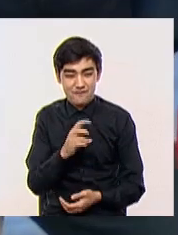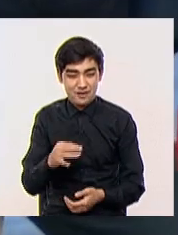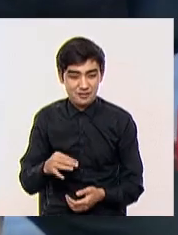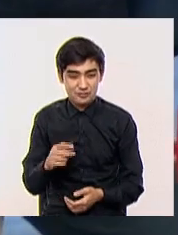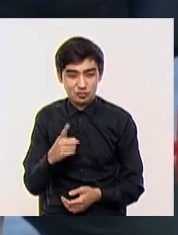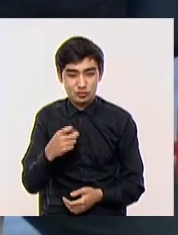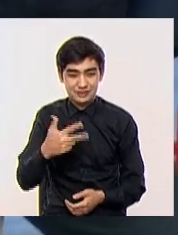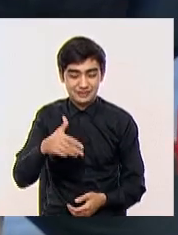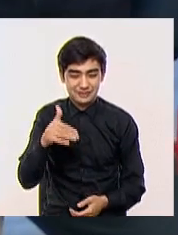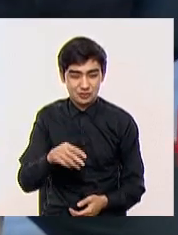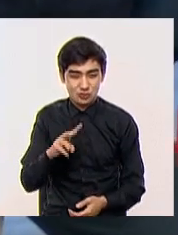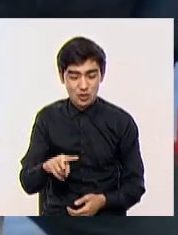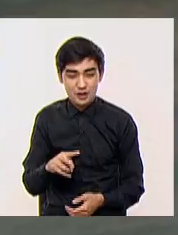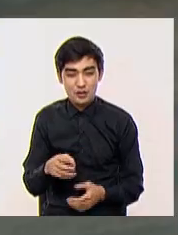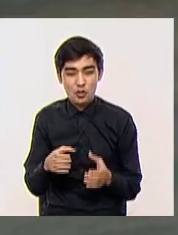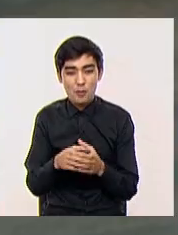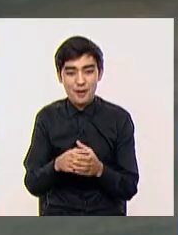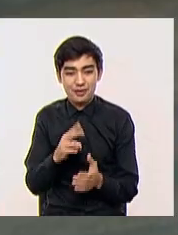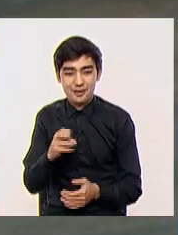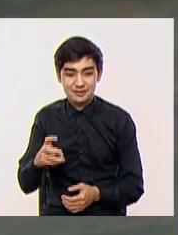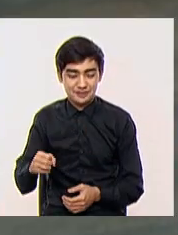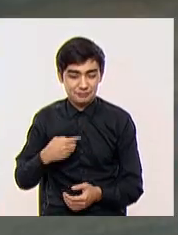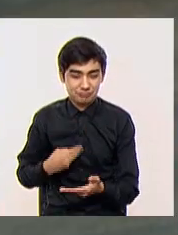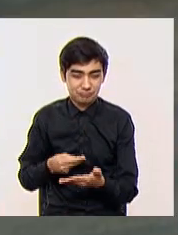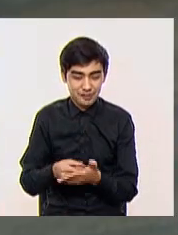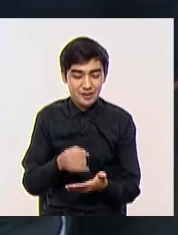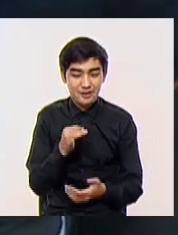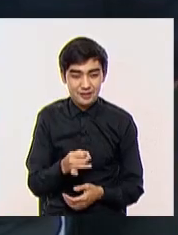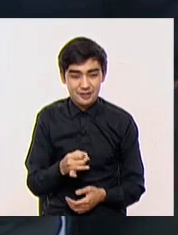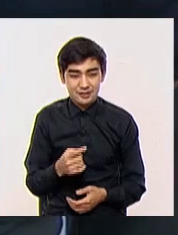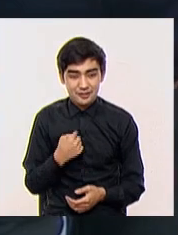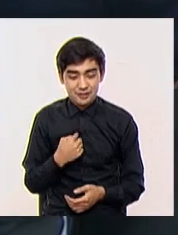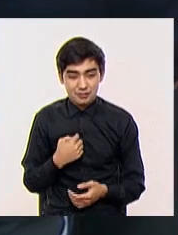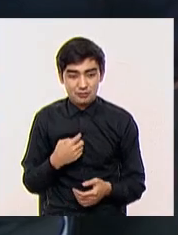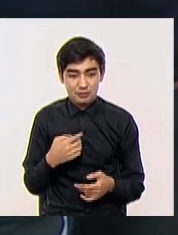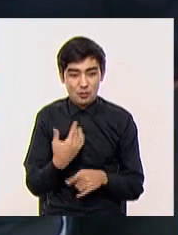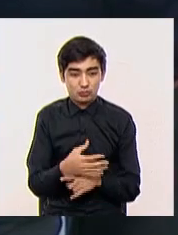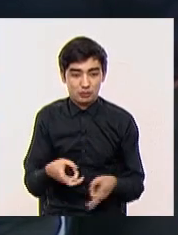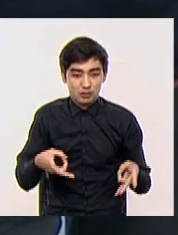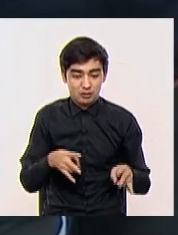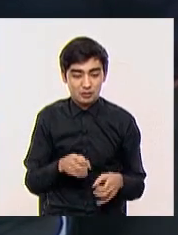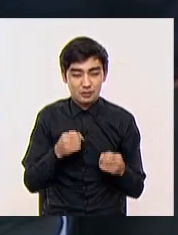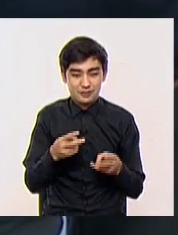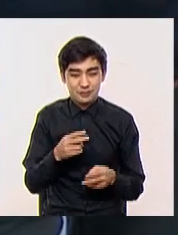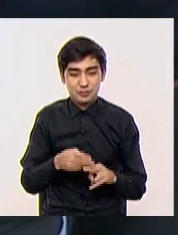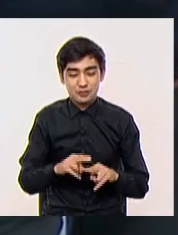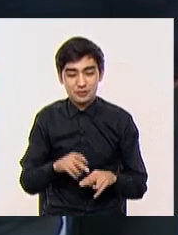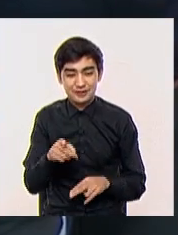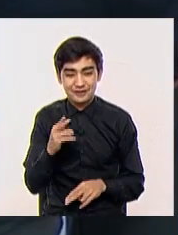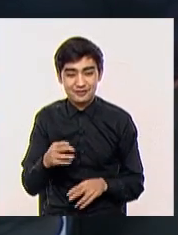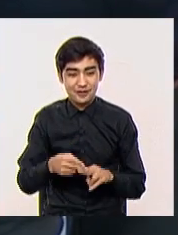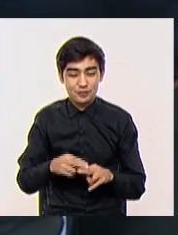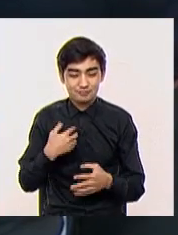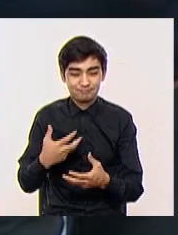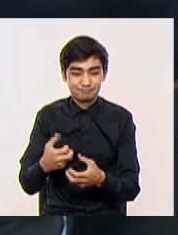100 тысяч долларов в кассу компании, и я осталась на улице. Потому что квартиру, которую я должна